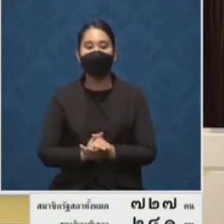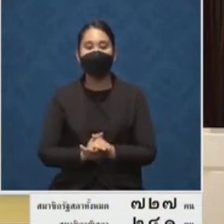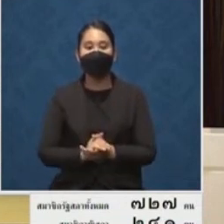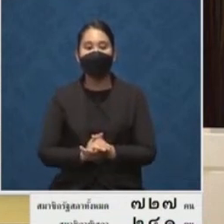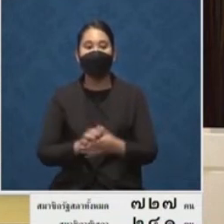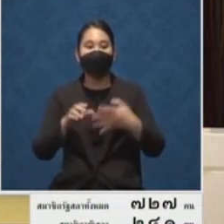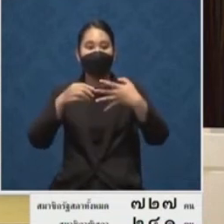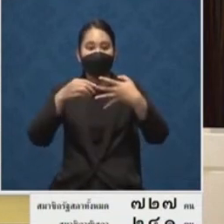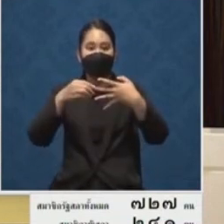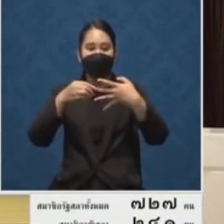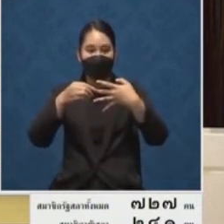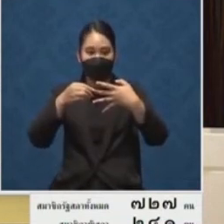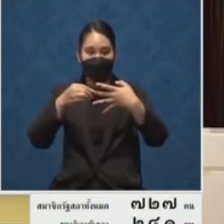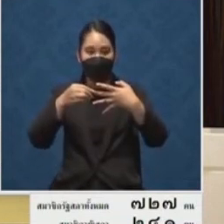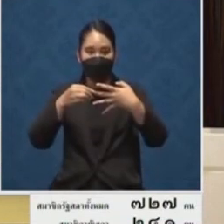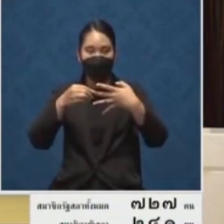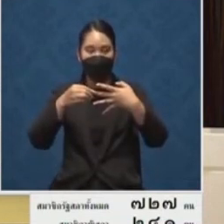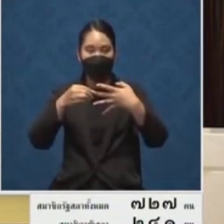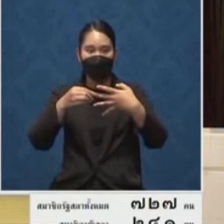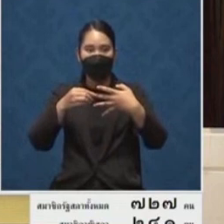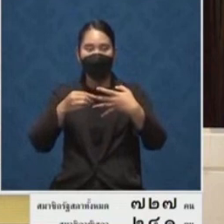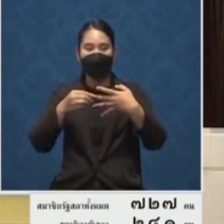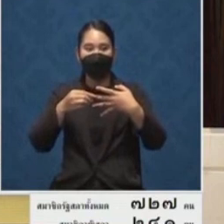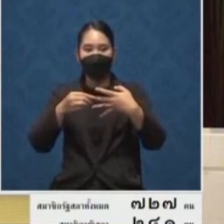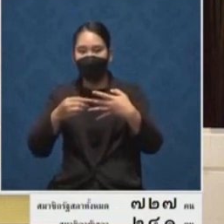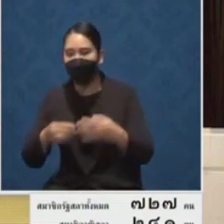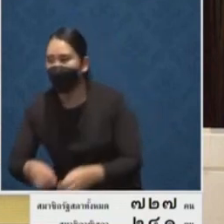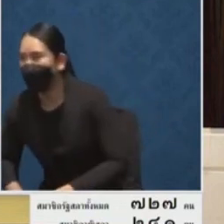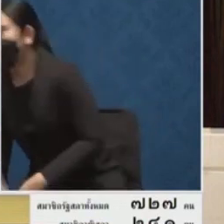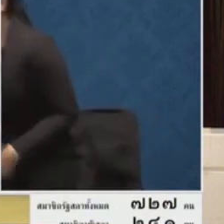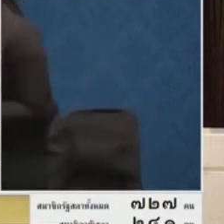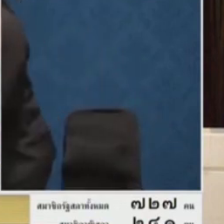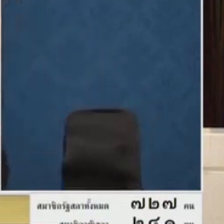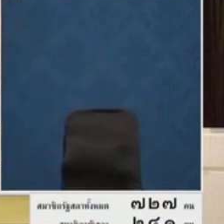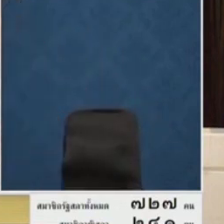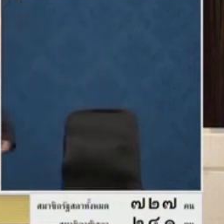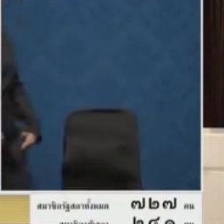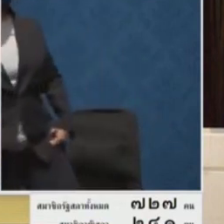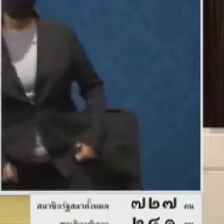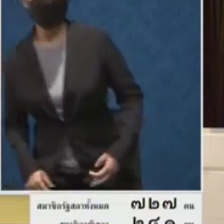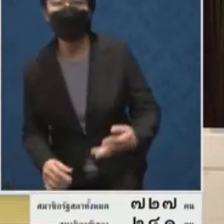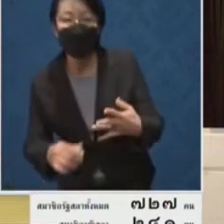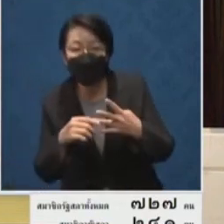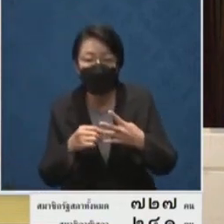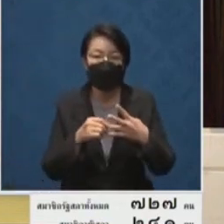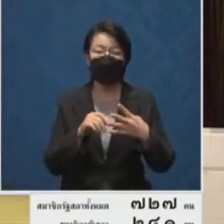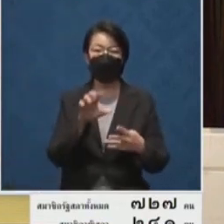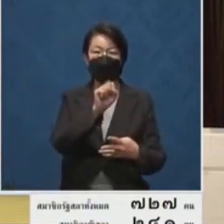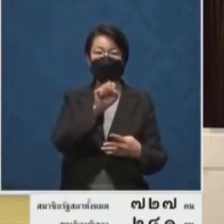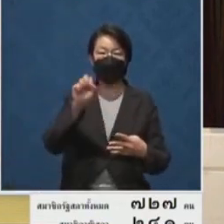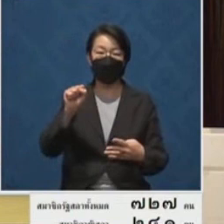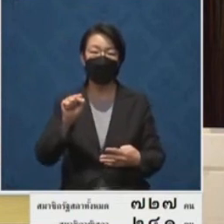18รวม24รวมทั้งฉบับที่3นะครับคะแนนสส